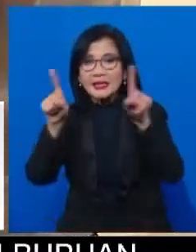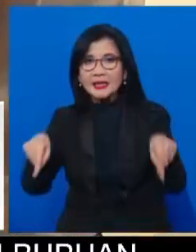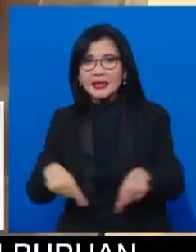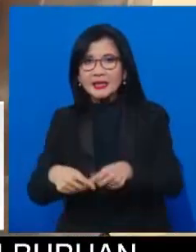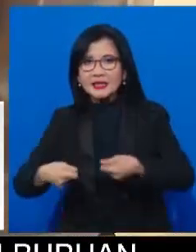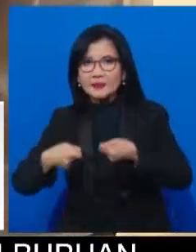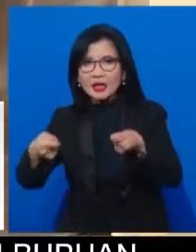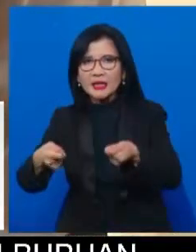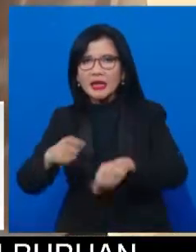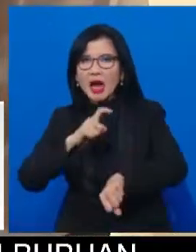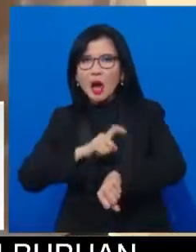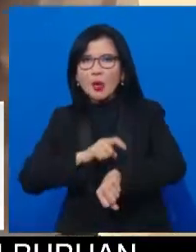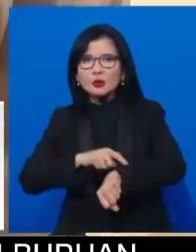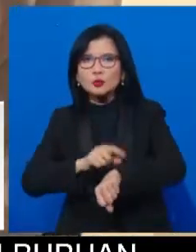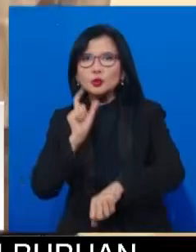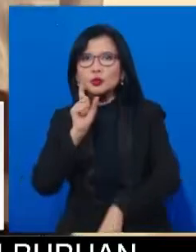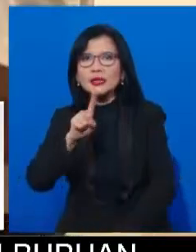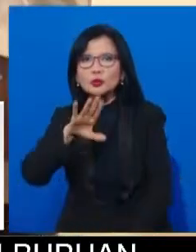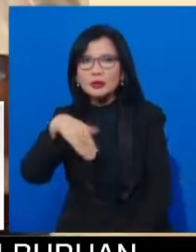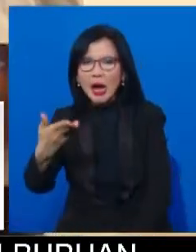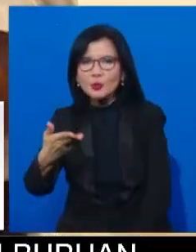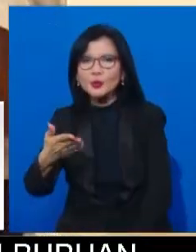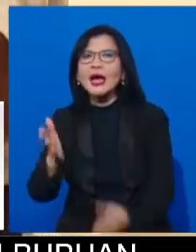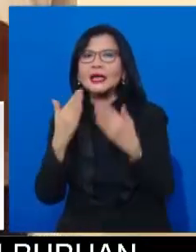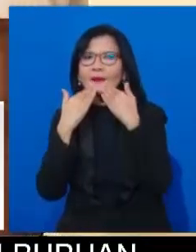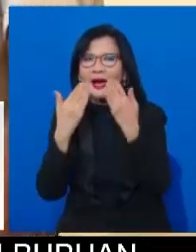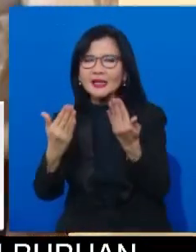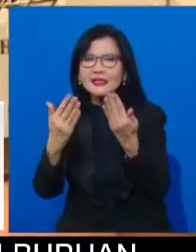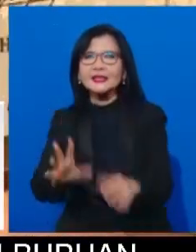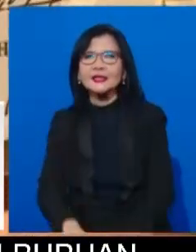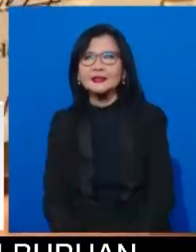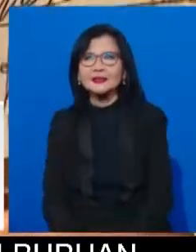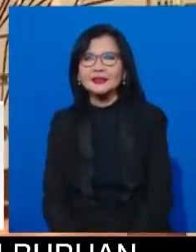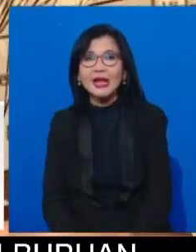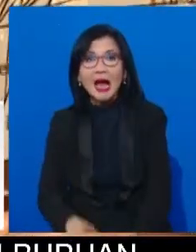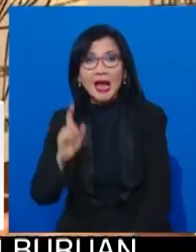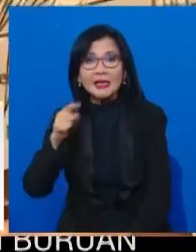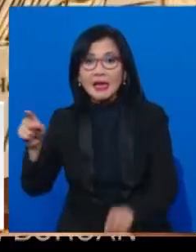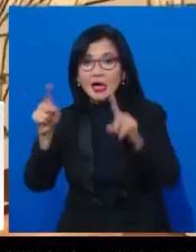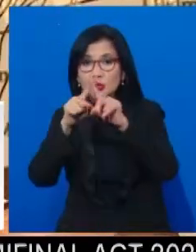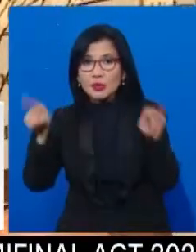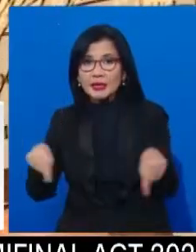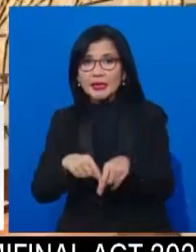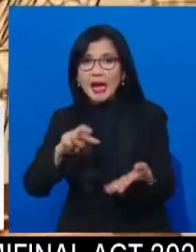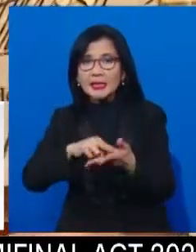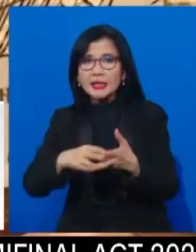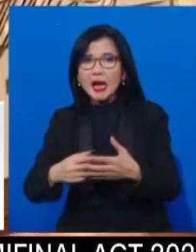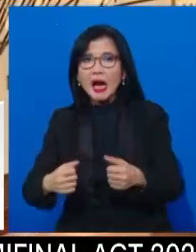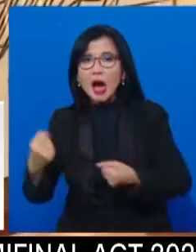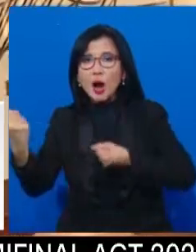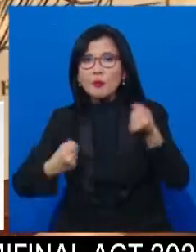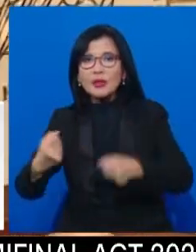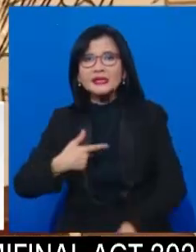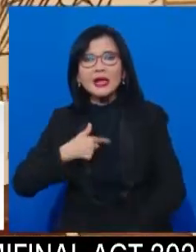masa berlakunya untuk 1 tahun ya. Terima kasih banyak. Wah, dengan ini kendaraan saya sudah lulus uji